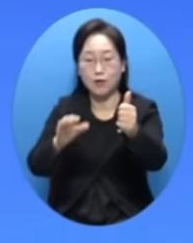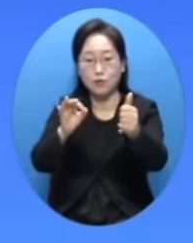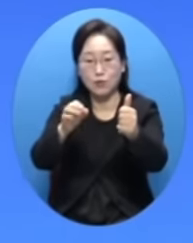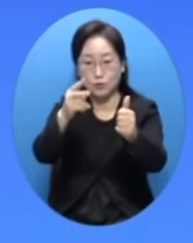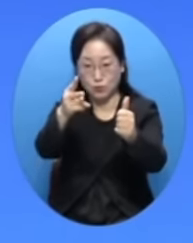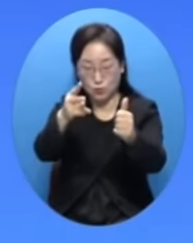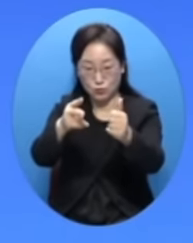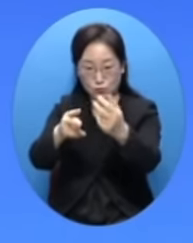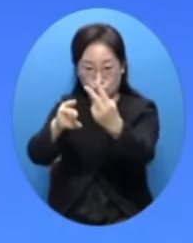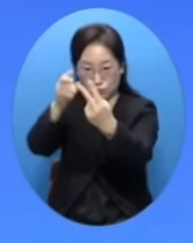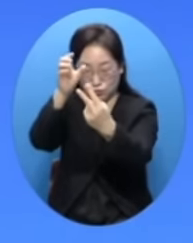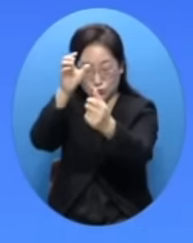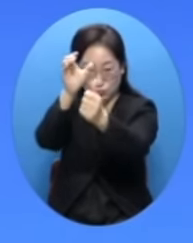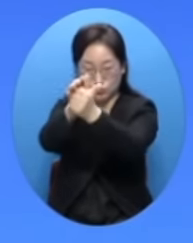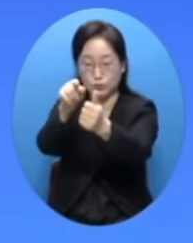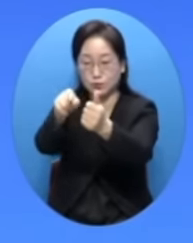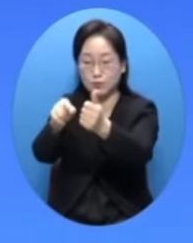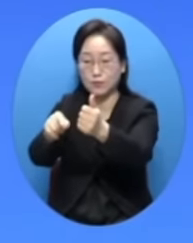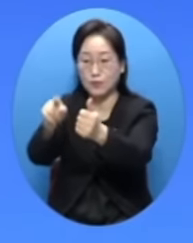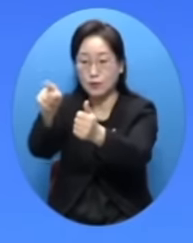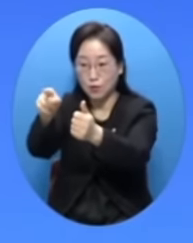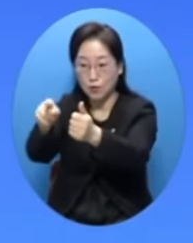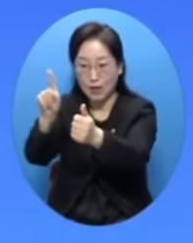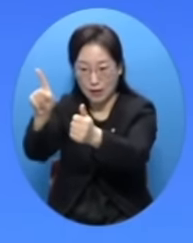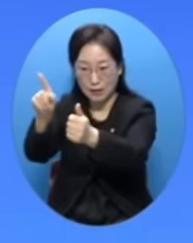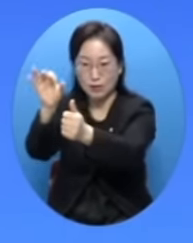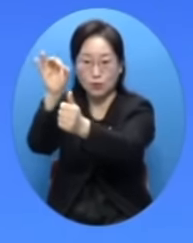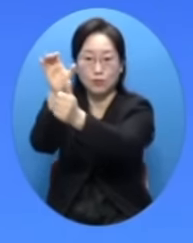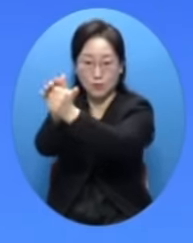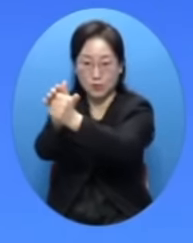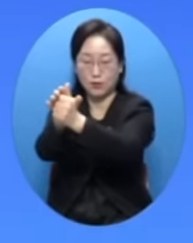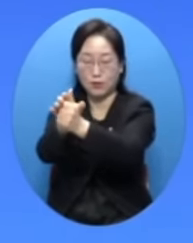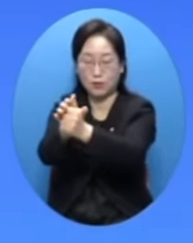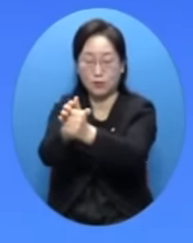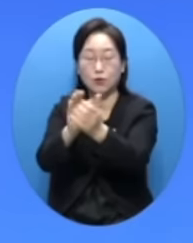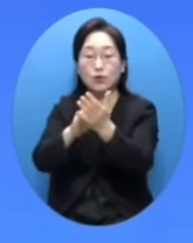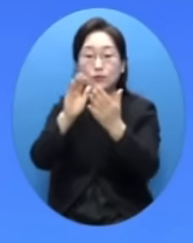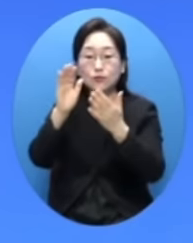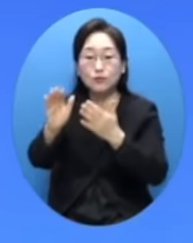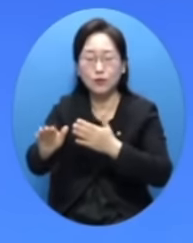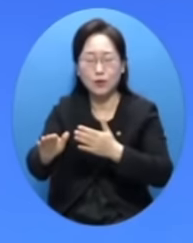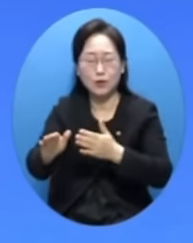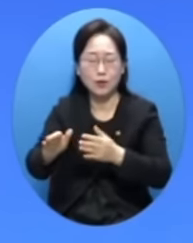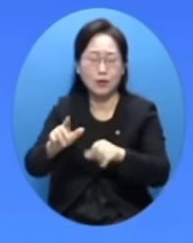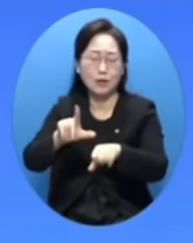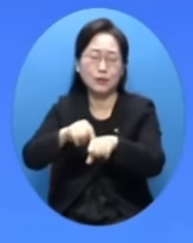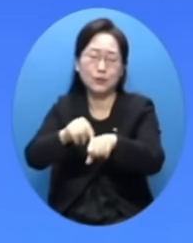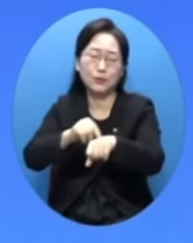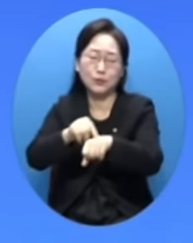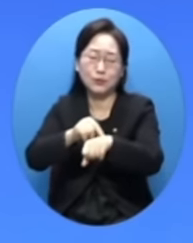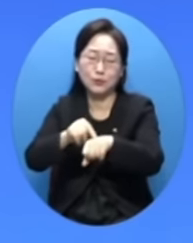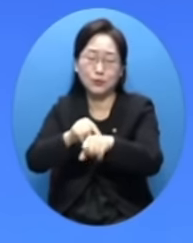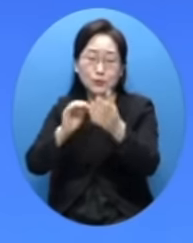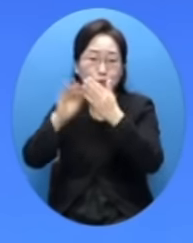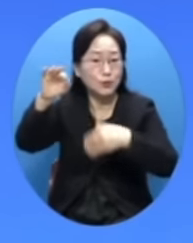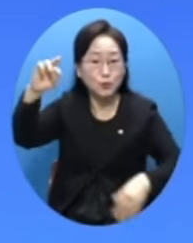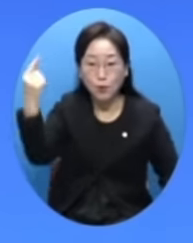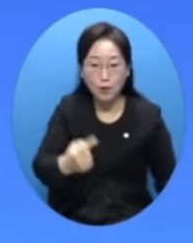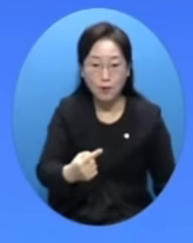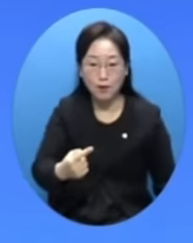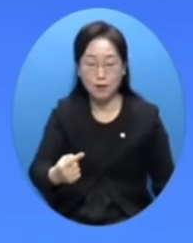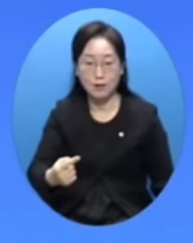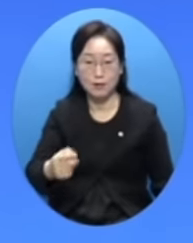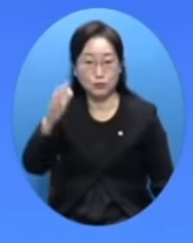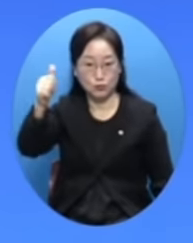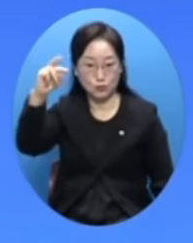달란트 한 사람은 한 달란트를 맡기 난 후에 오랜에 돌아와서 그 종들